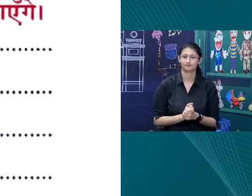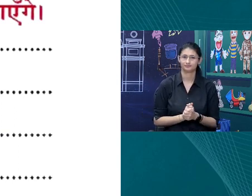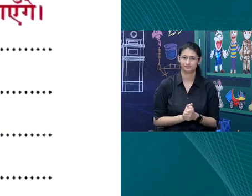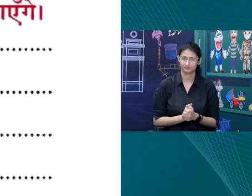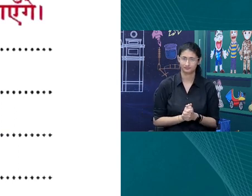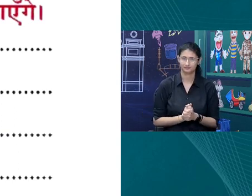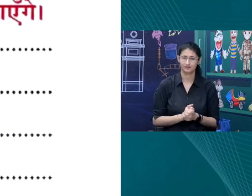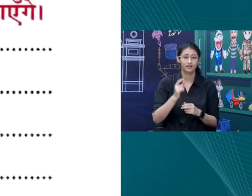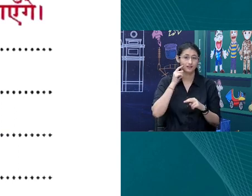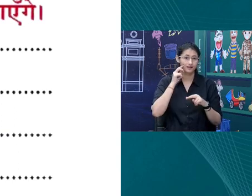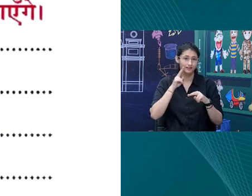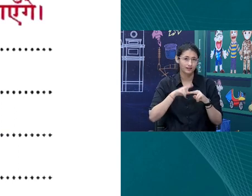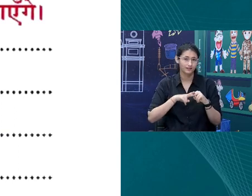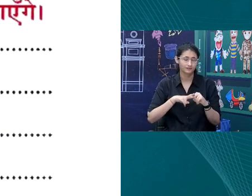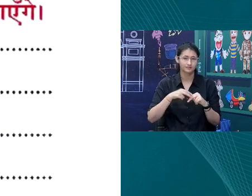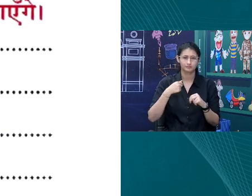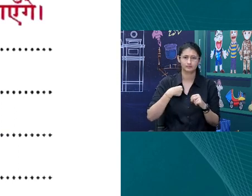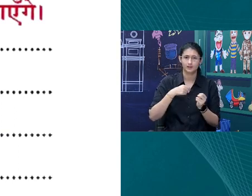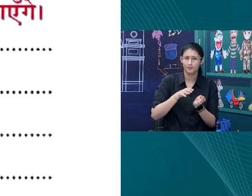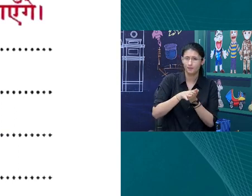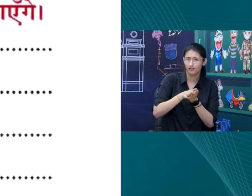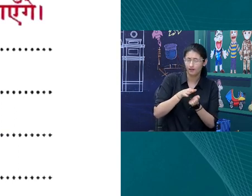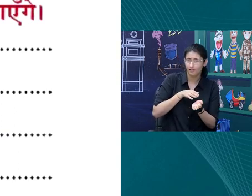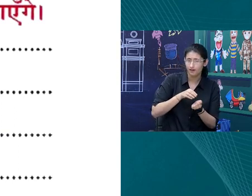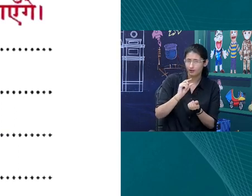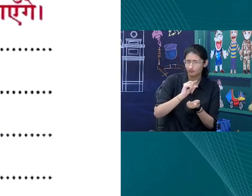यानी की सांप सीधी